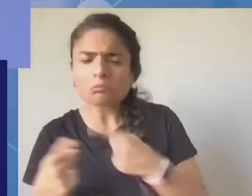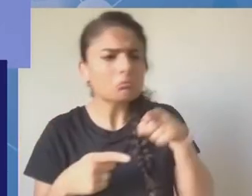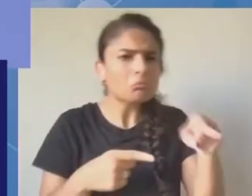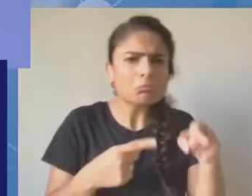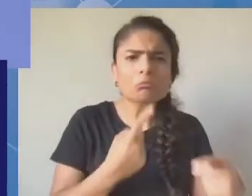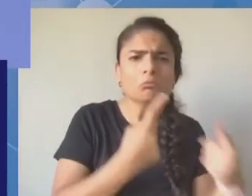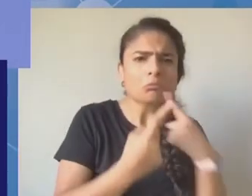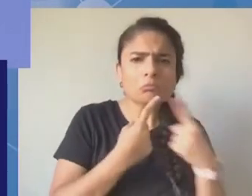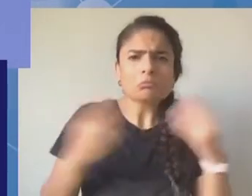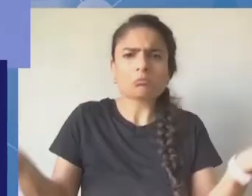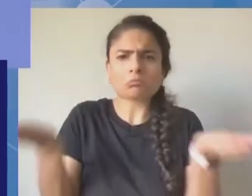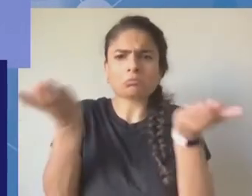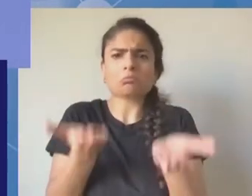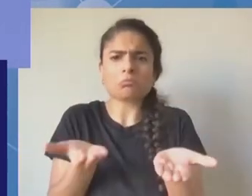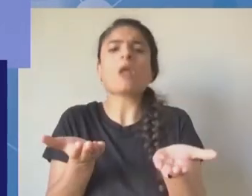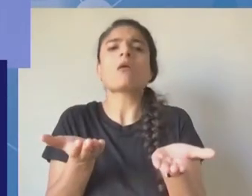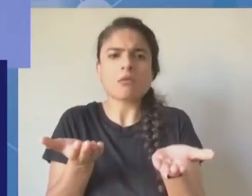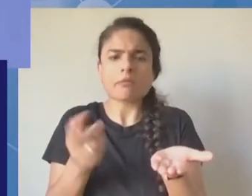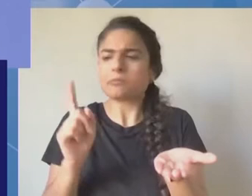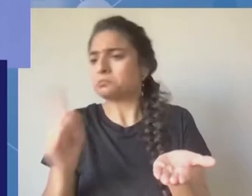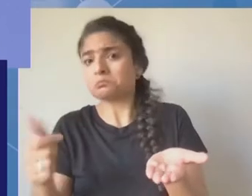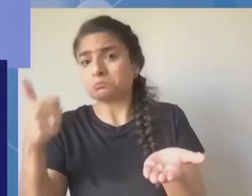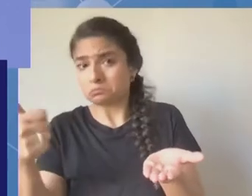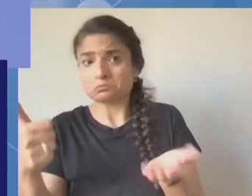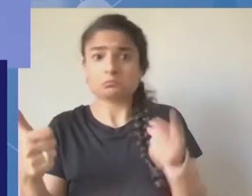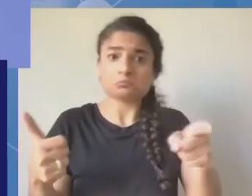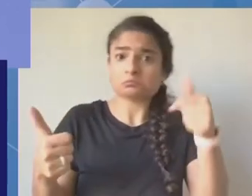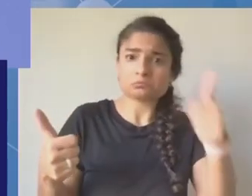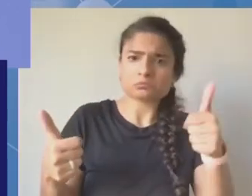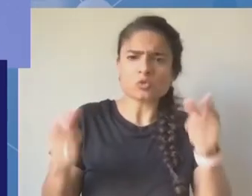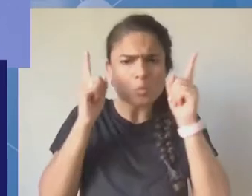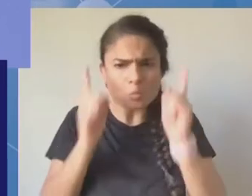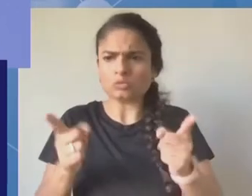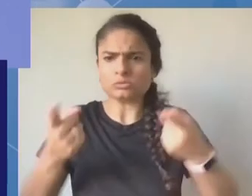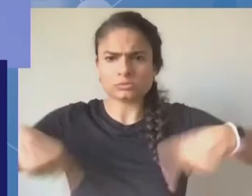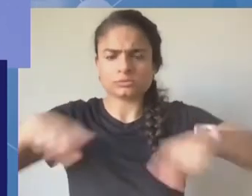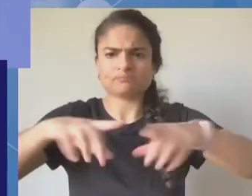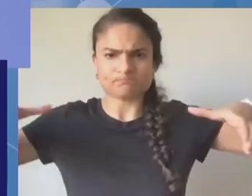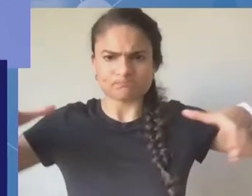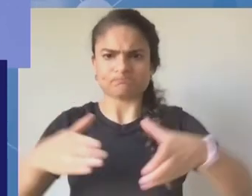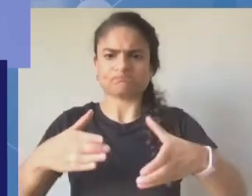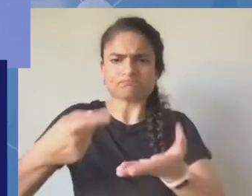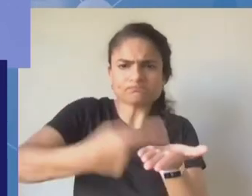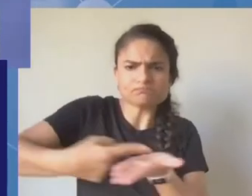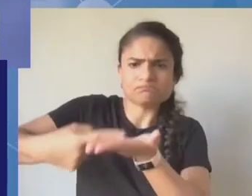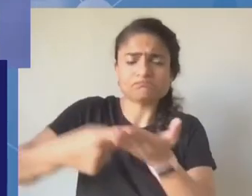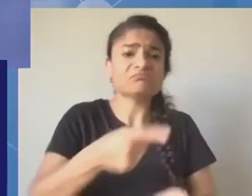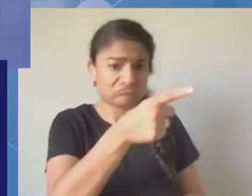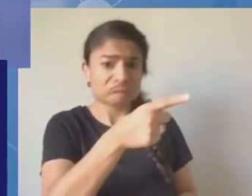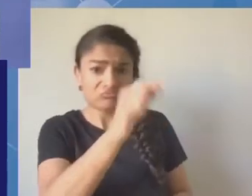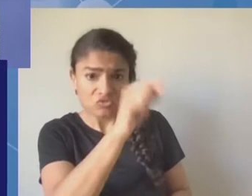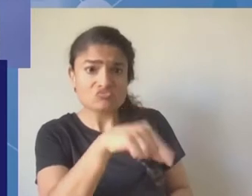确的吧，所有的一些利益相关者的吧讨论是非常